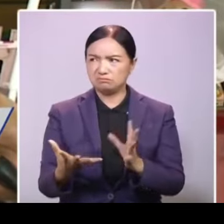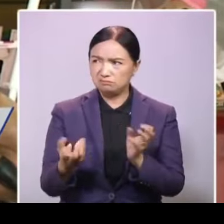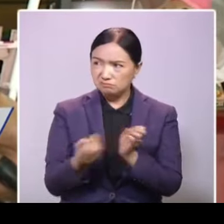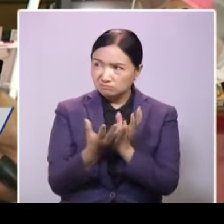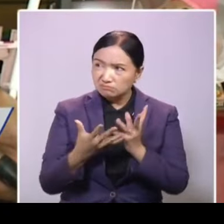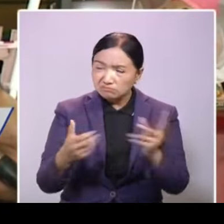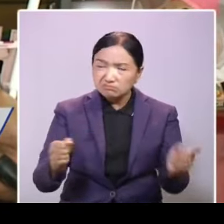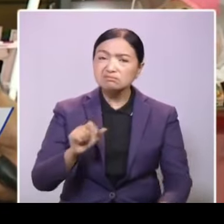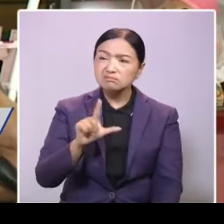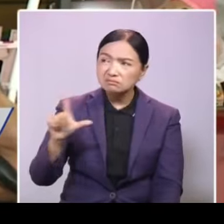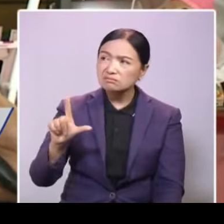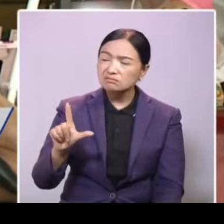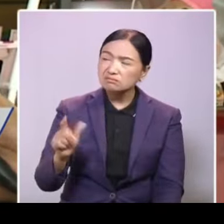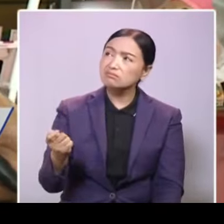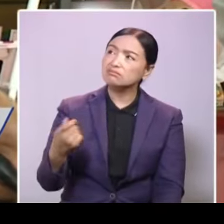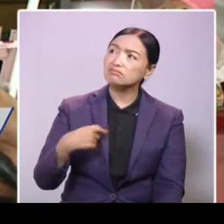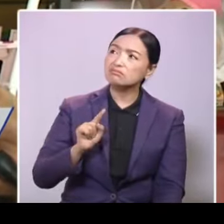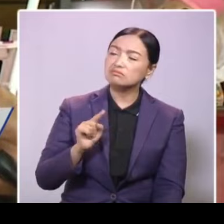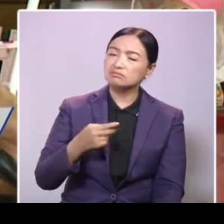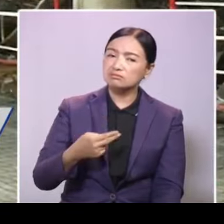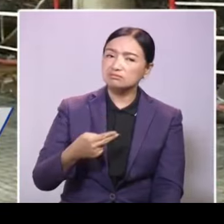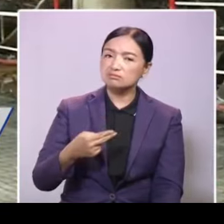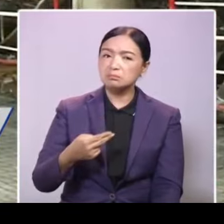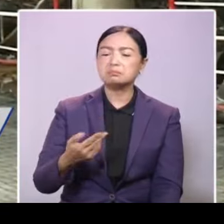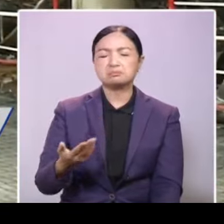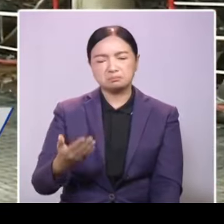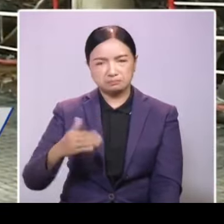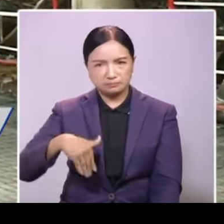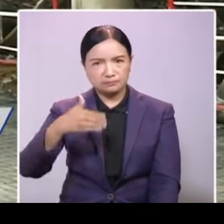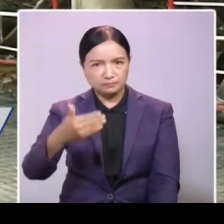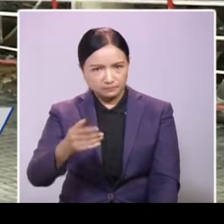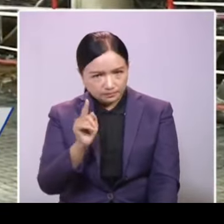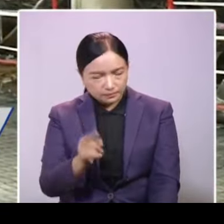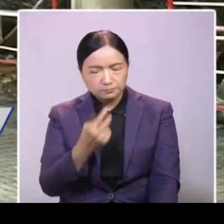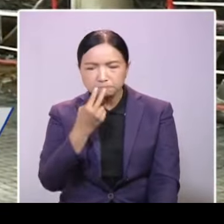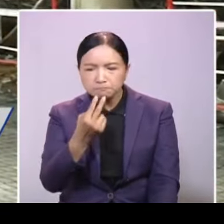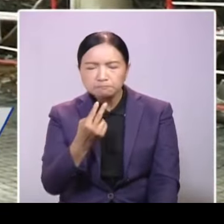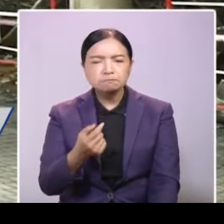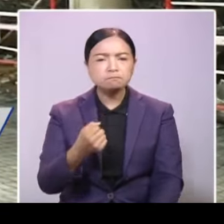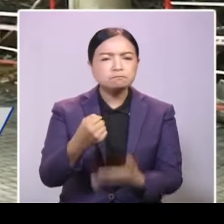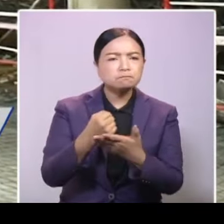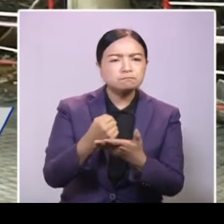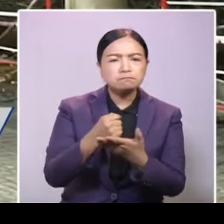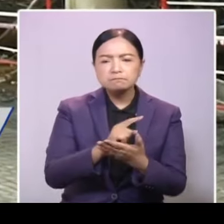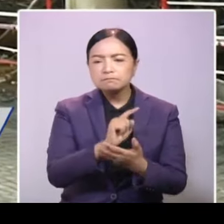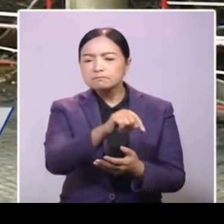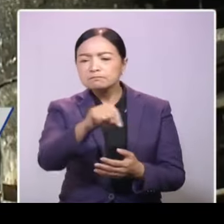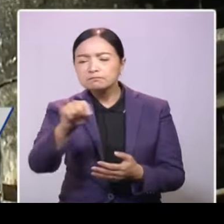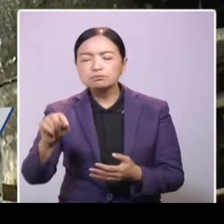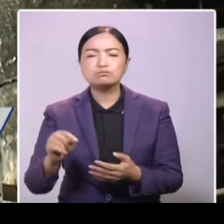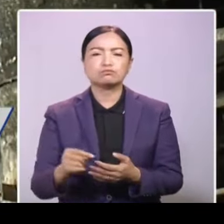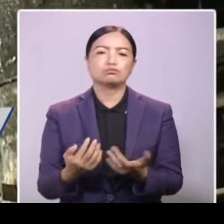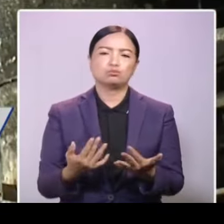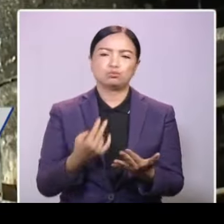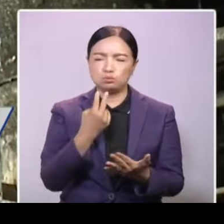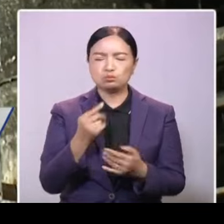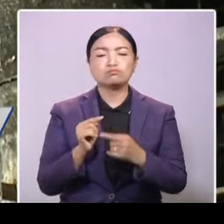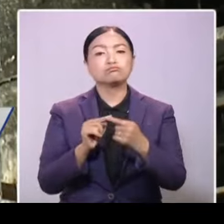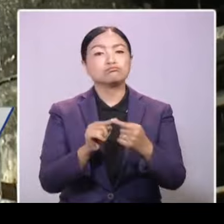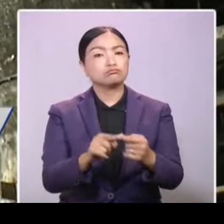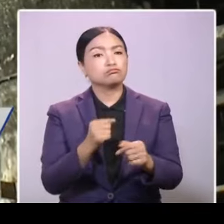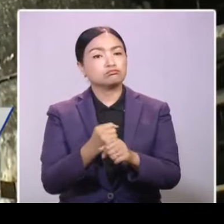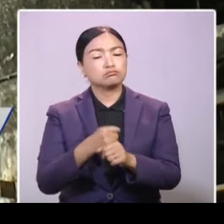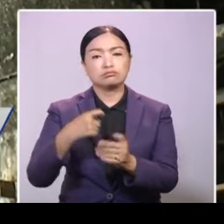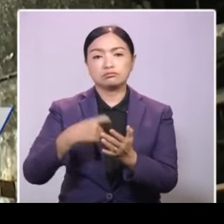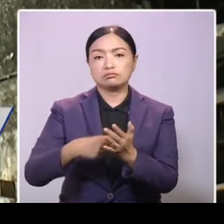เลยนะแต่ได้ประมาณ 10,000 นะคะทำให้หลังจากนี้ต้องไปติดตามการช่วยเหลือเยียวยาจากทางเจ้าของอาคารต่อไปว่ามีการท